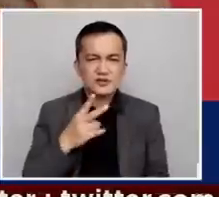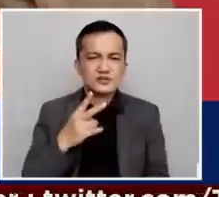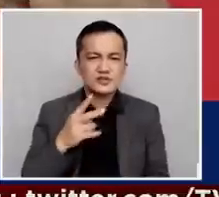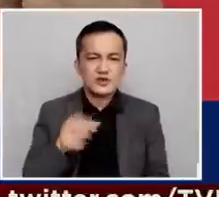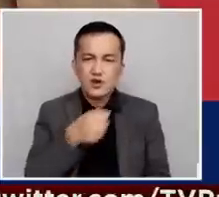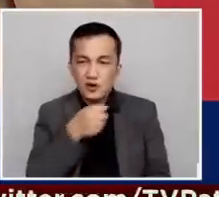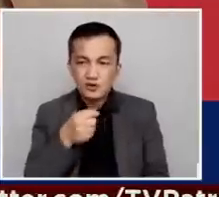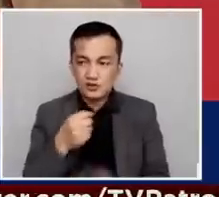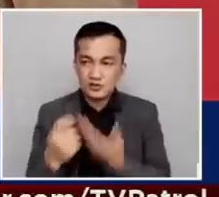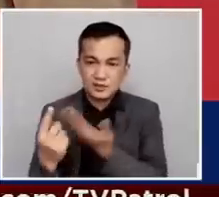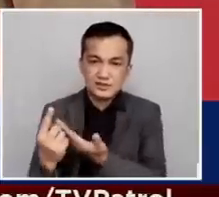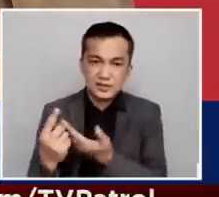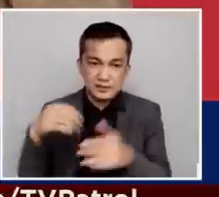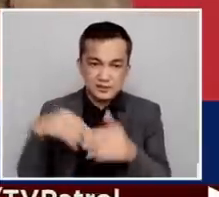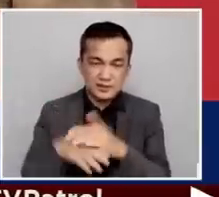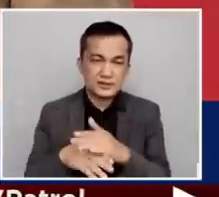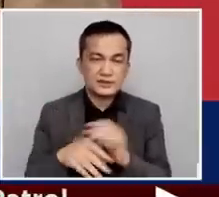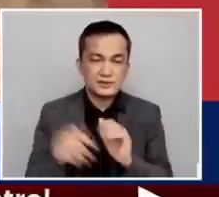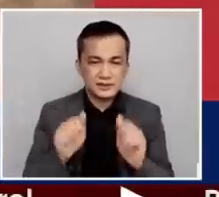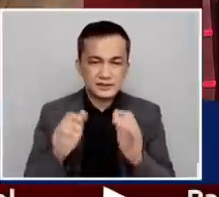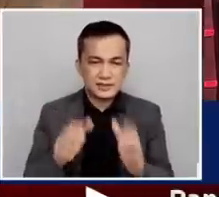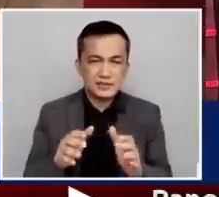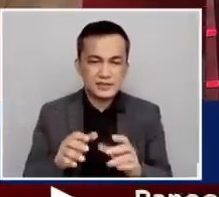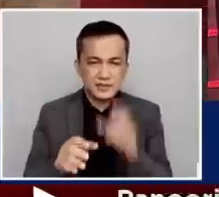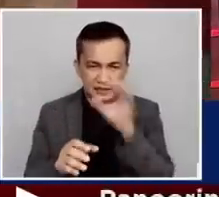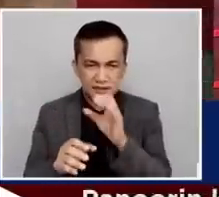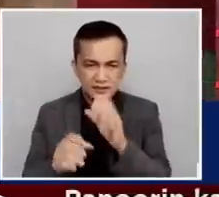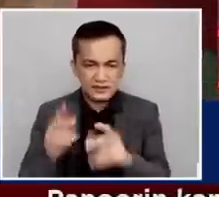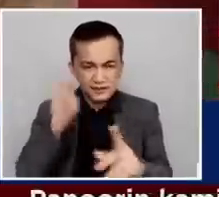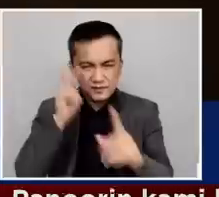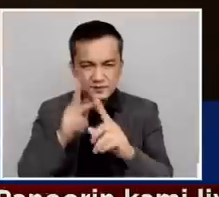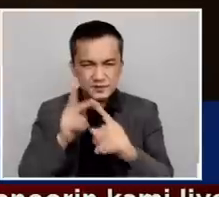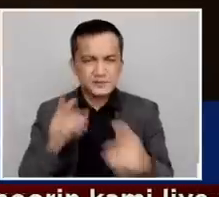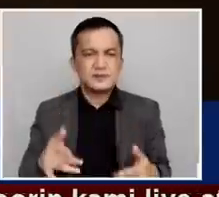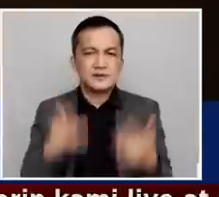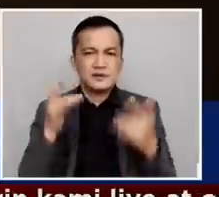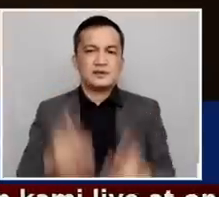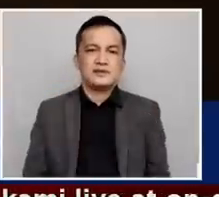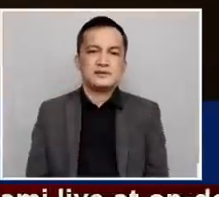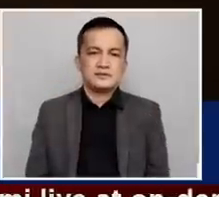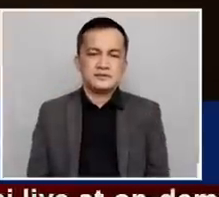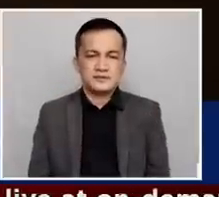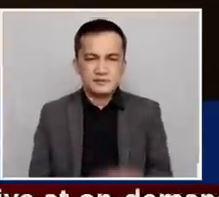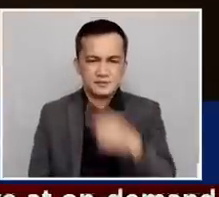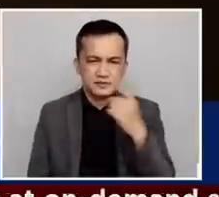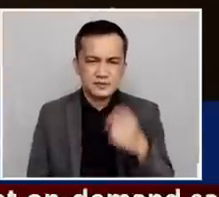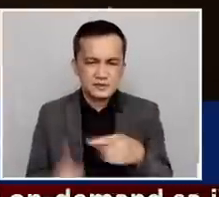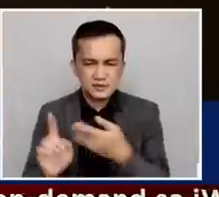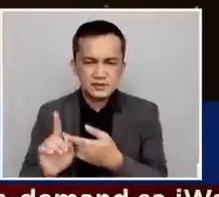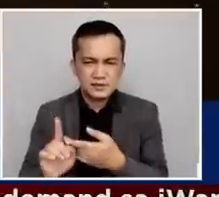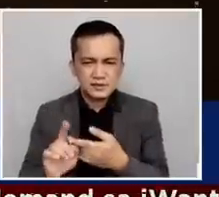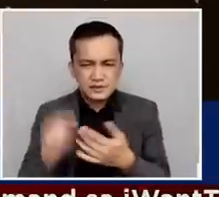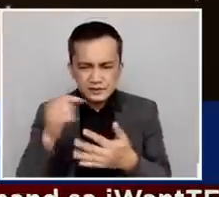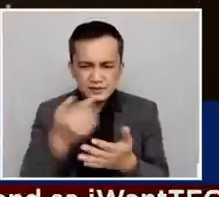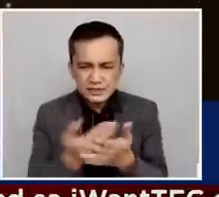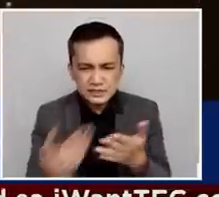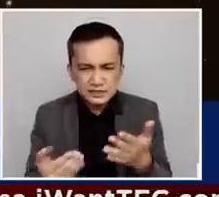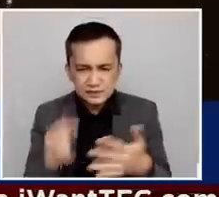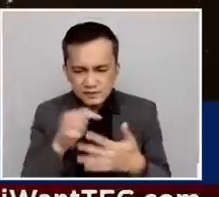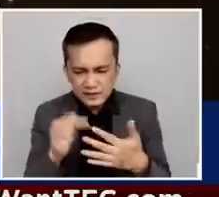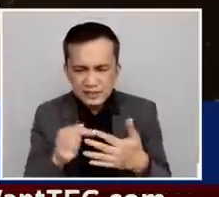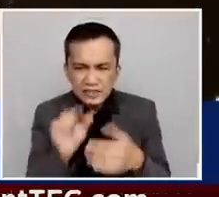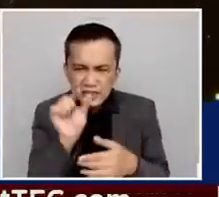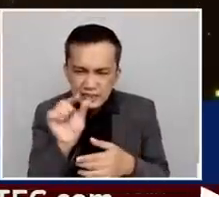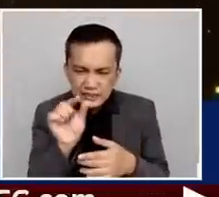sa kanyang pagpasok sa industriya, nahanap niya ang purpose niya sa buhay. Because of those certain snippets, yun yung little